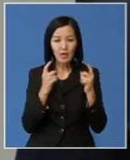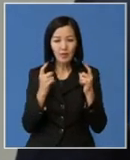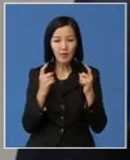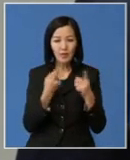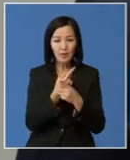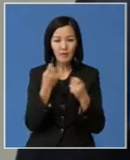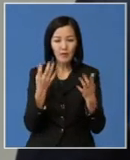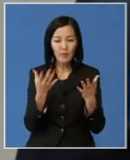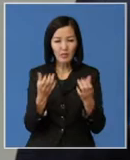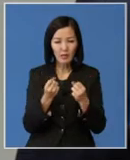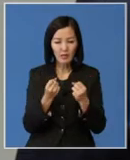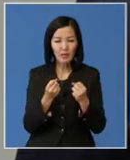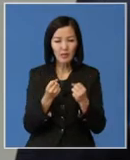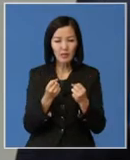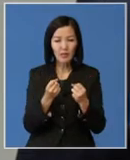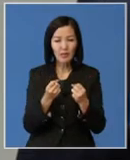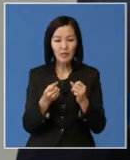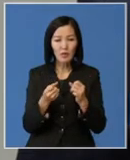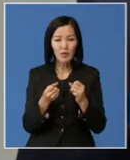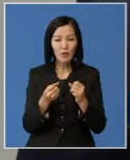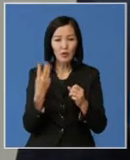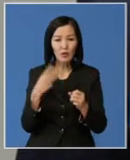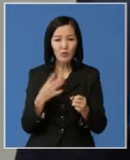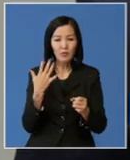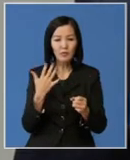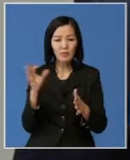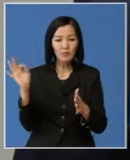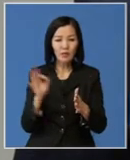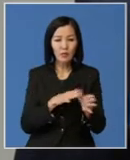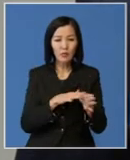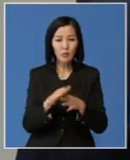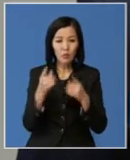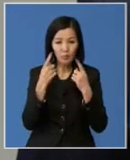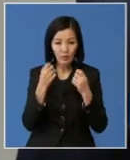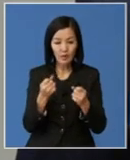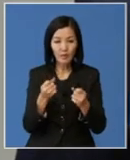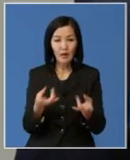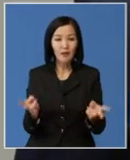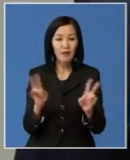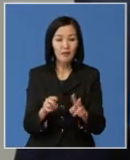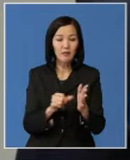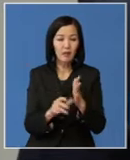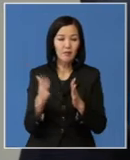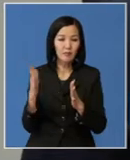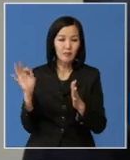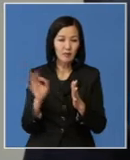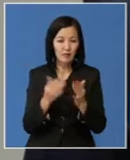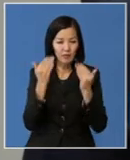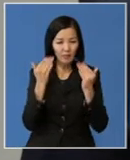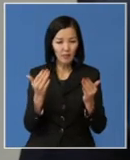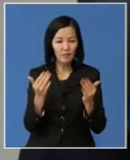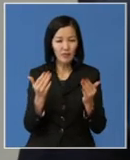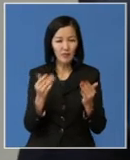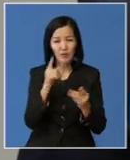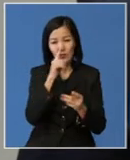өткізілген әлеуметтік сұраулар бойынша 35% ғана толық білетін болғандықтан, қалғандар 65% біреу